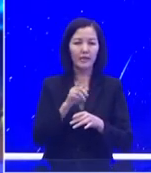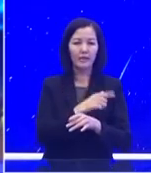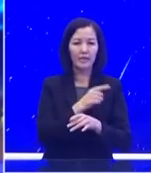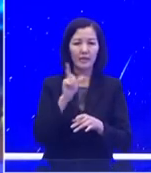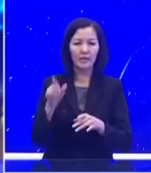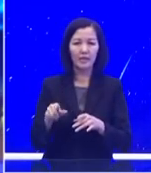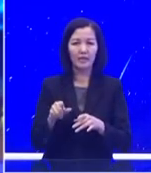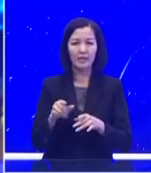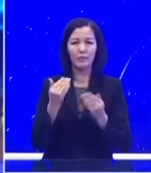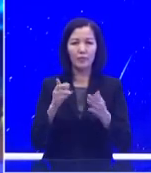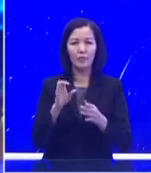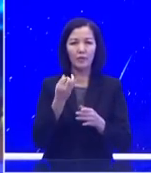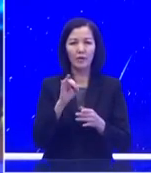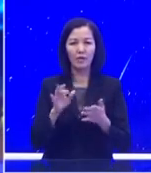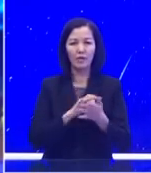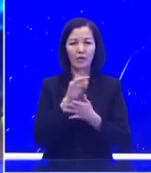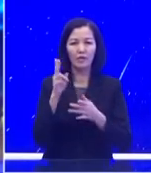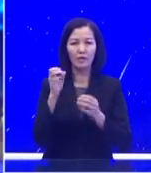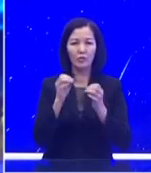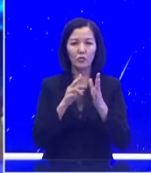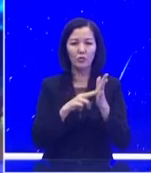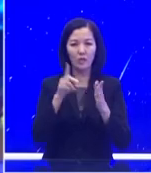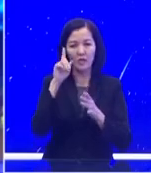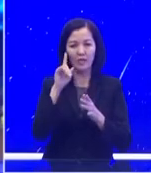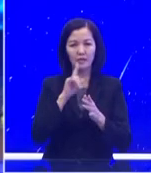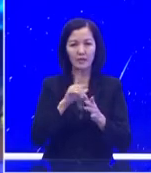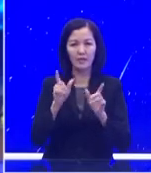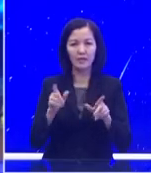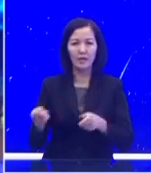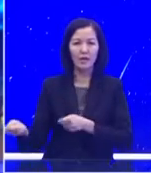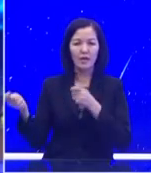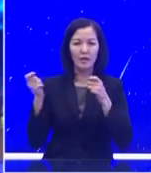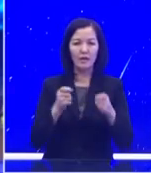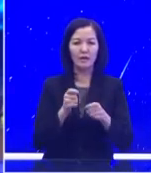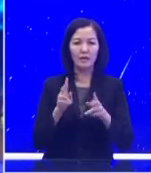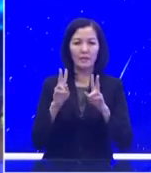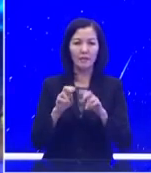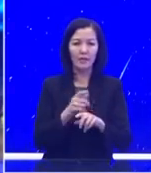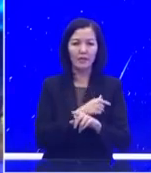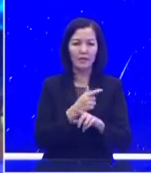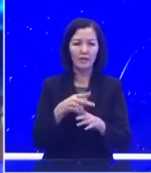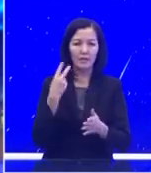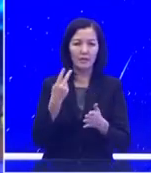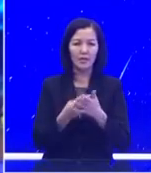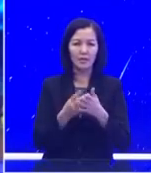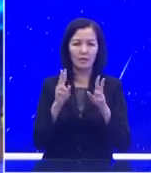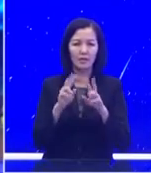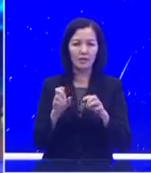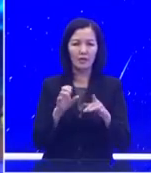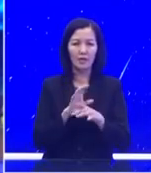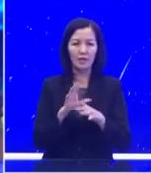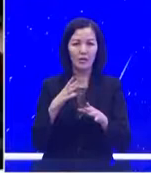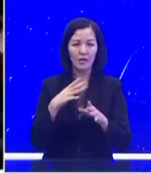Бейжің қаласынан 217 қазақстандық жеткізілді. Барлығы арнайы медициналық ұйымға орналастырылып, тексеруге